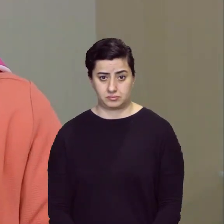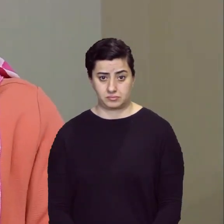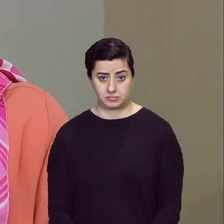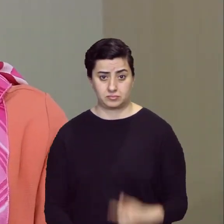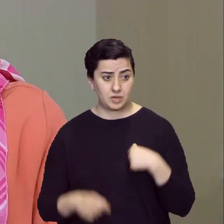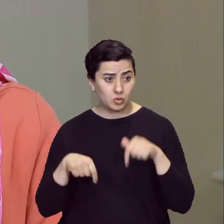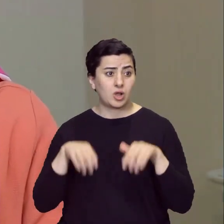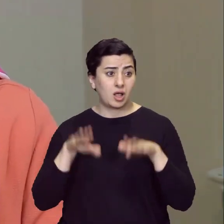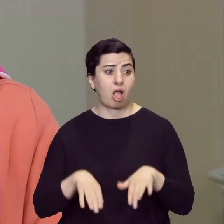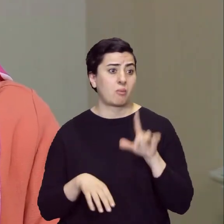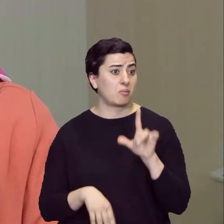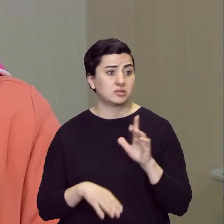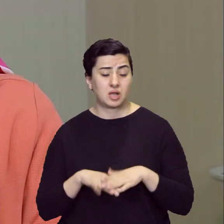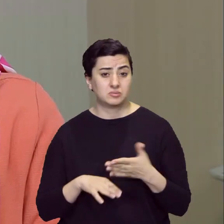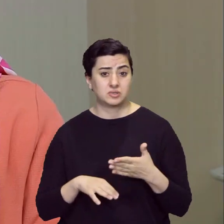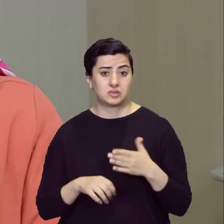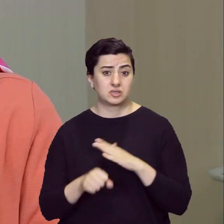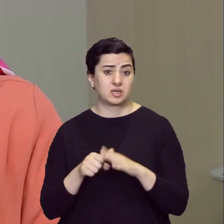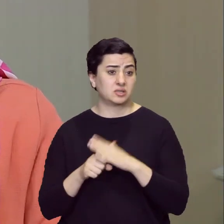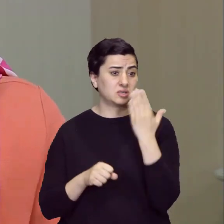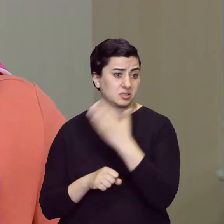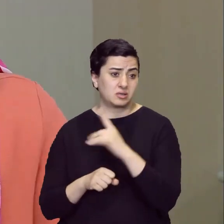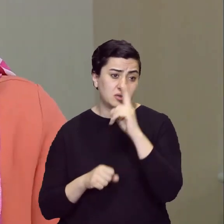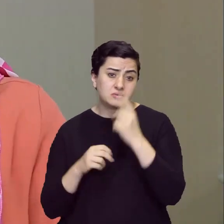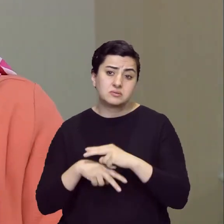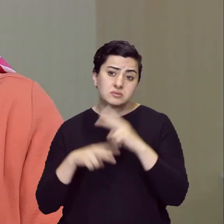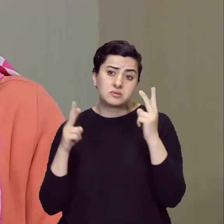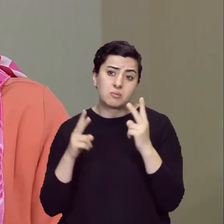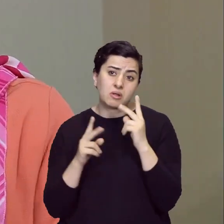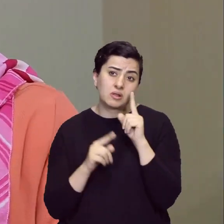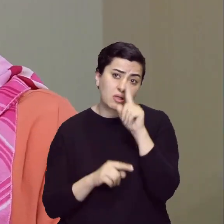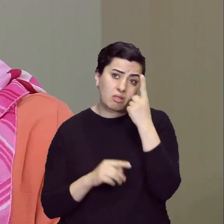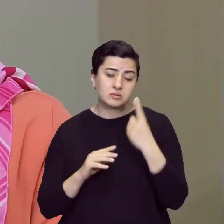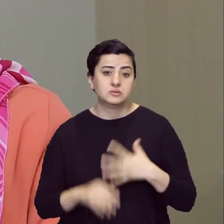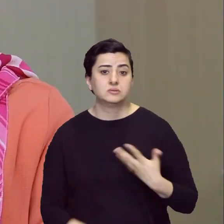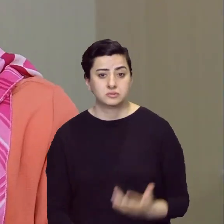Kalmam lazım burada. Yoksa Kayseri'ye gider, sabaha kadar duvarlara